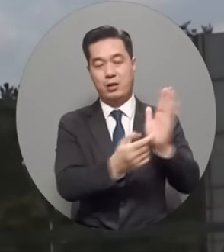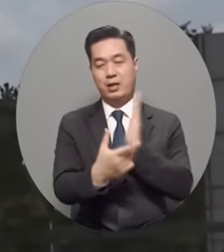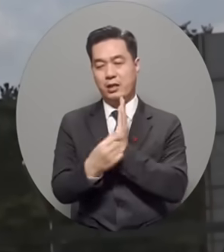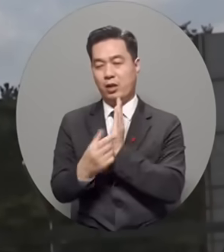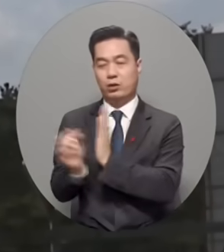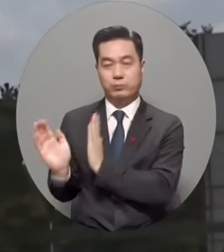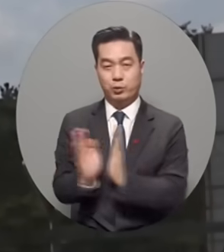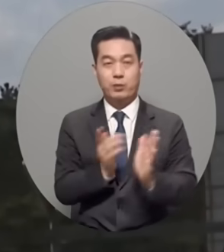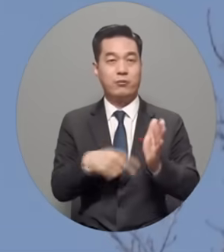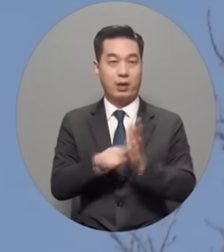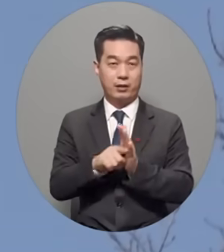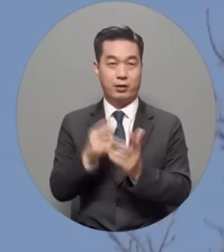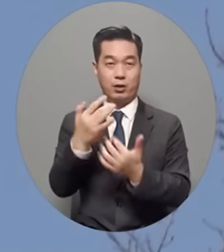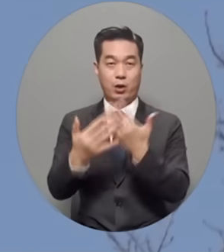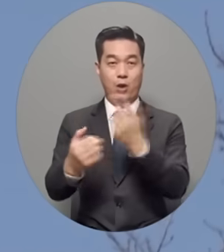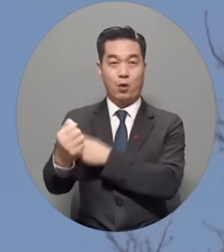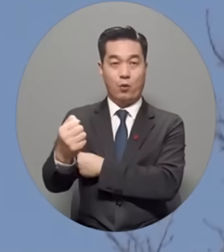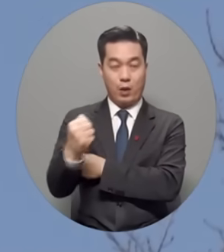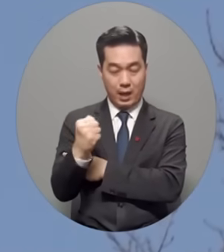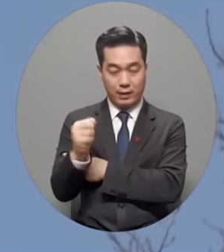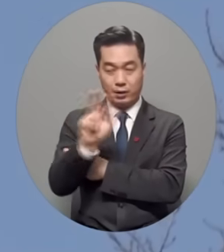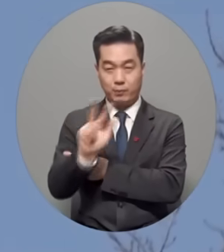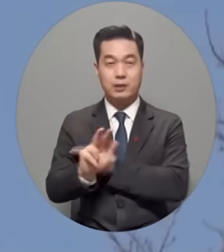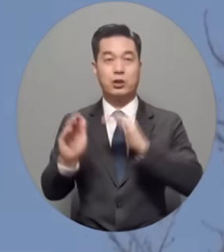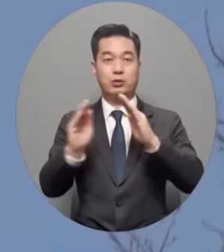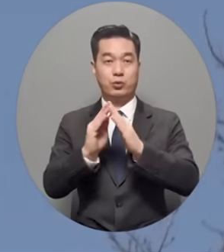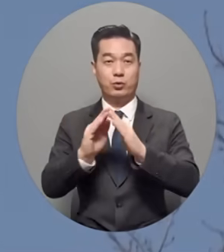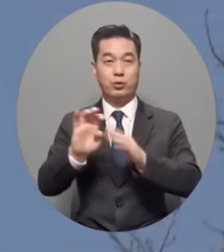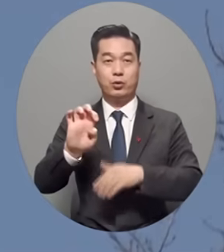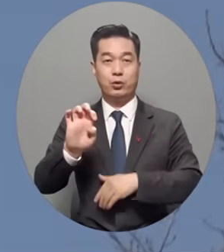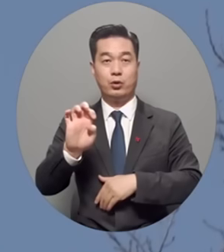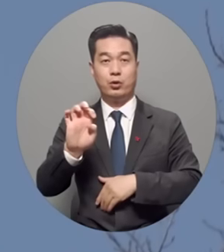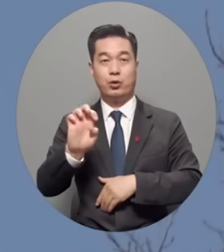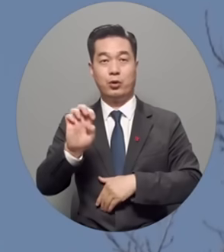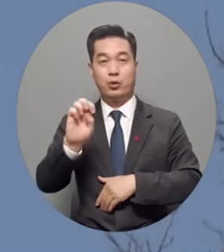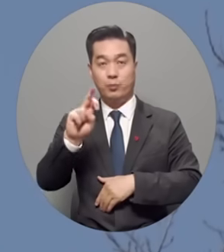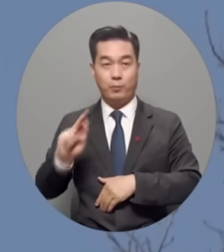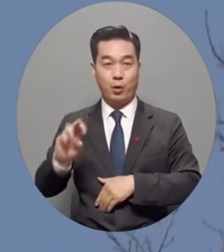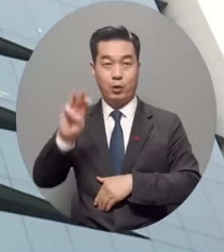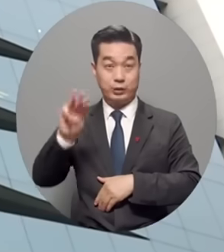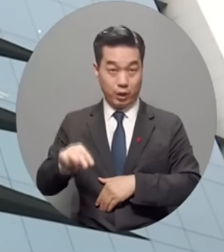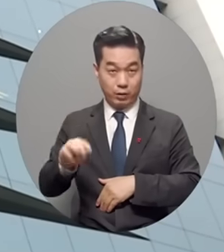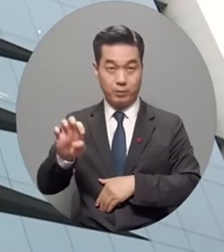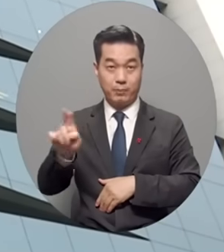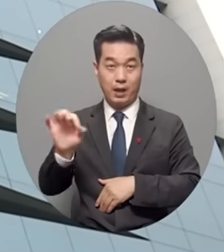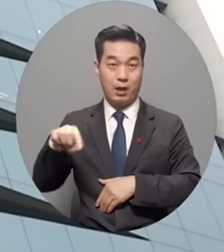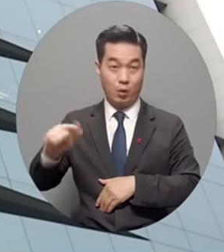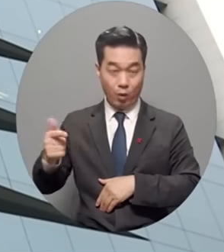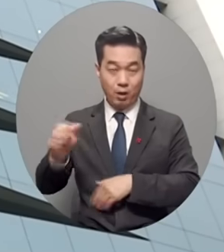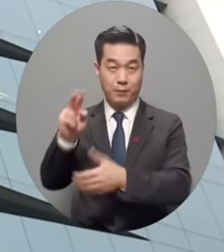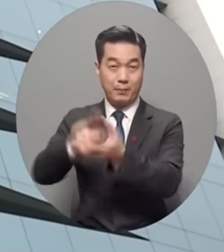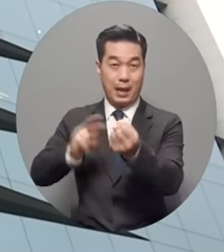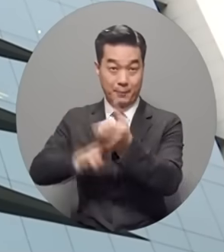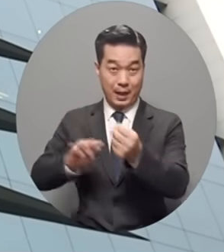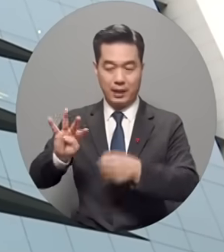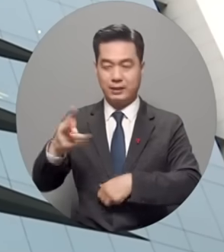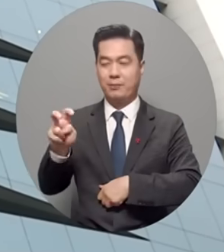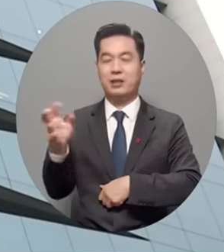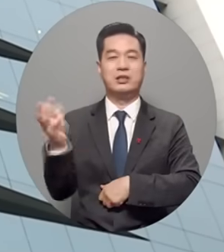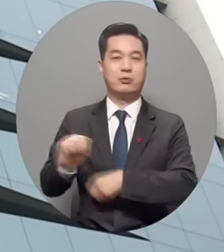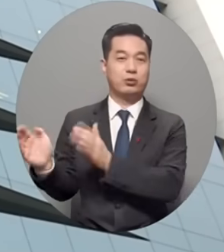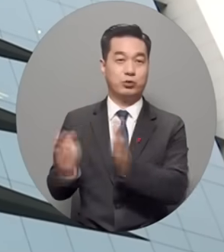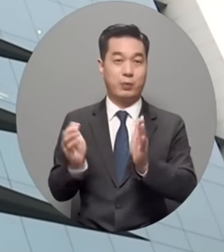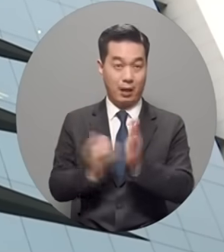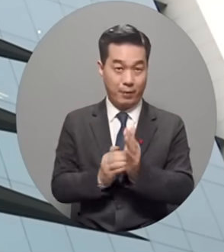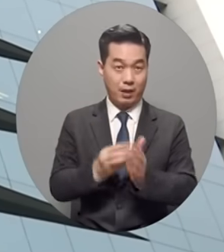위해 화력발전소 포천파워 지분을 전량 팔아 420억 원 정도를 확보했고 지주사도 물류회사